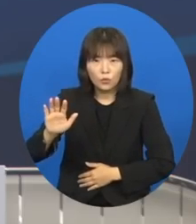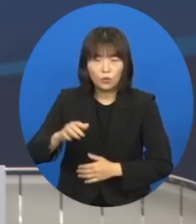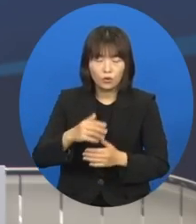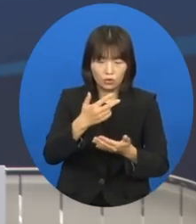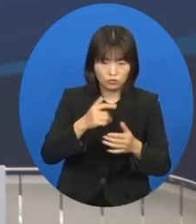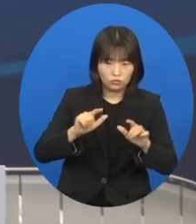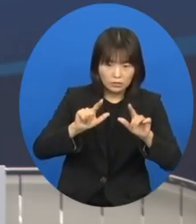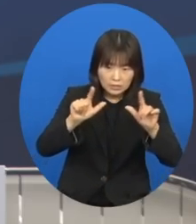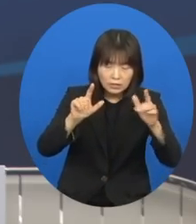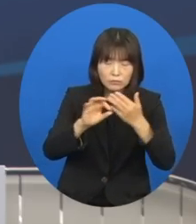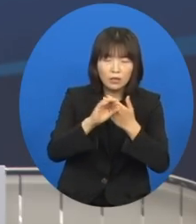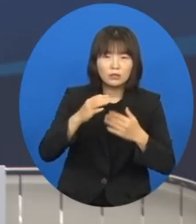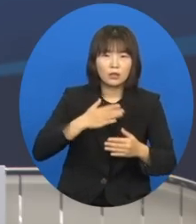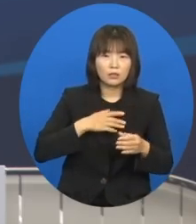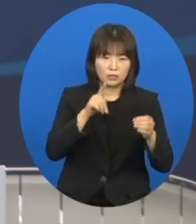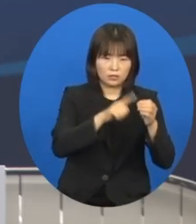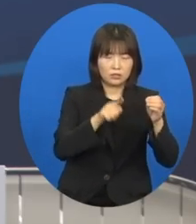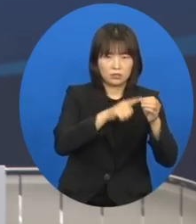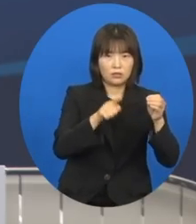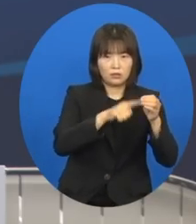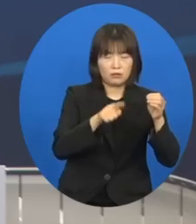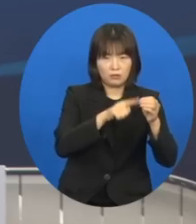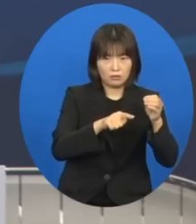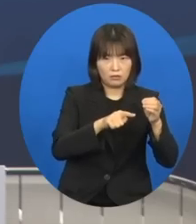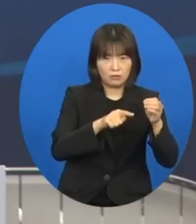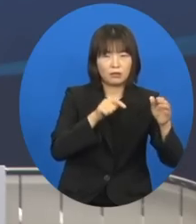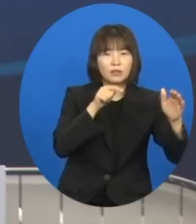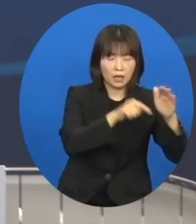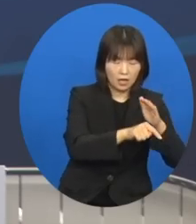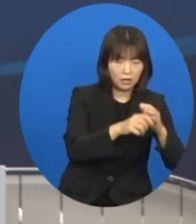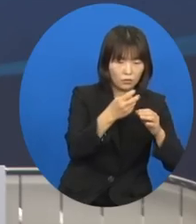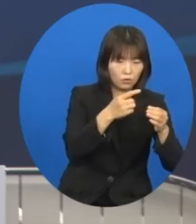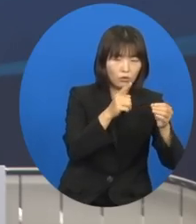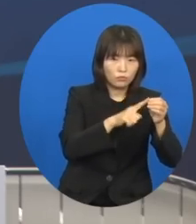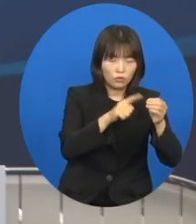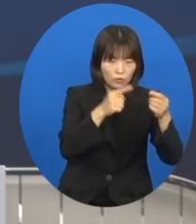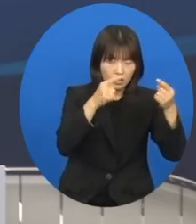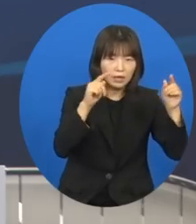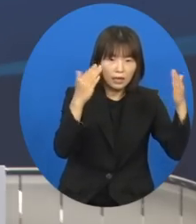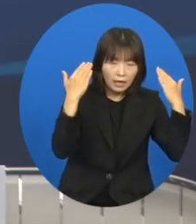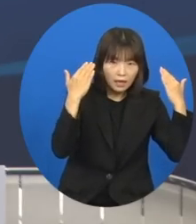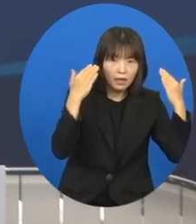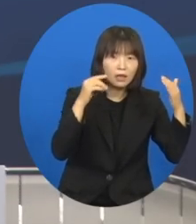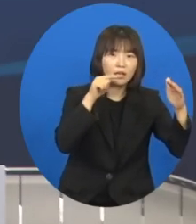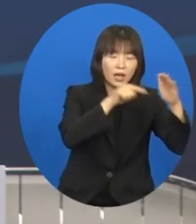주일이면 저는 절간, 불교대학을 가서 아이들을 가르친 사람이에요.